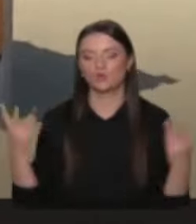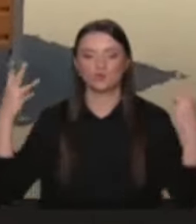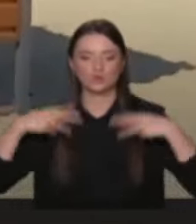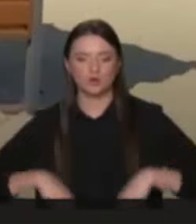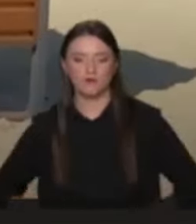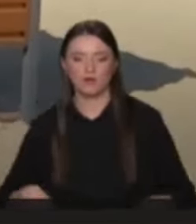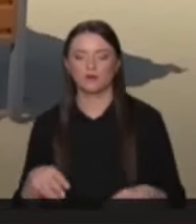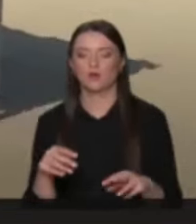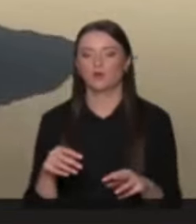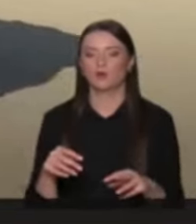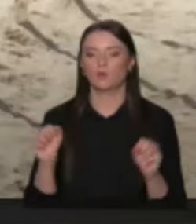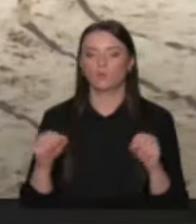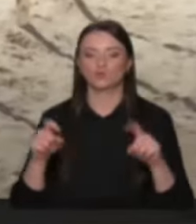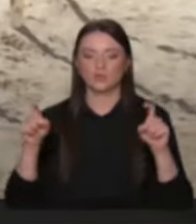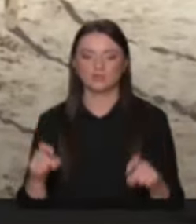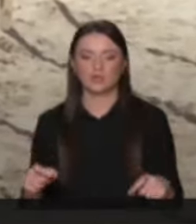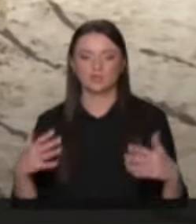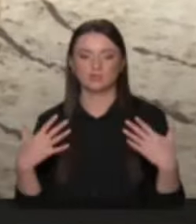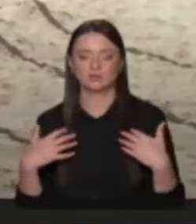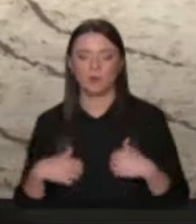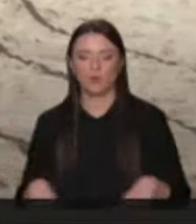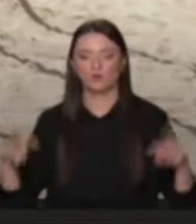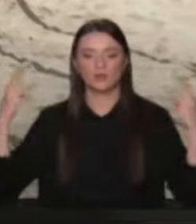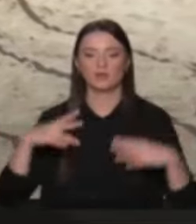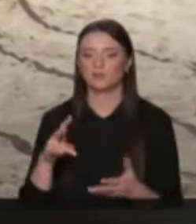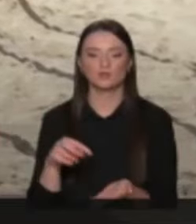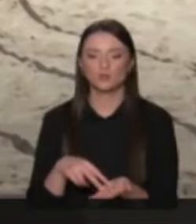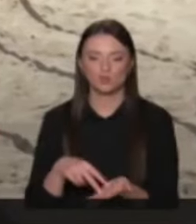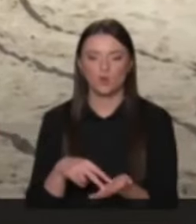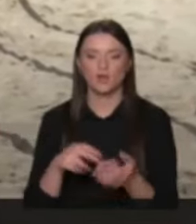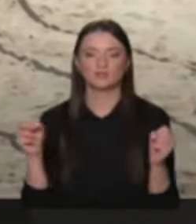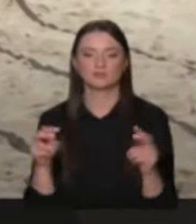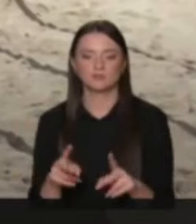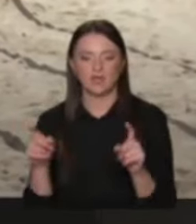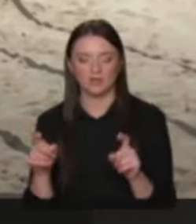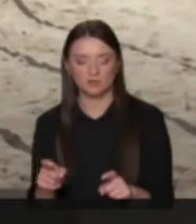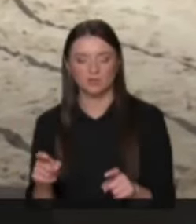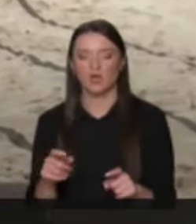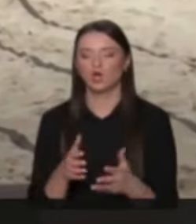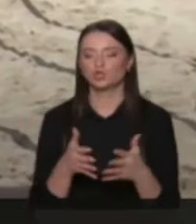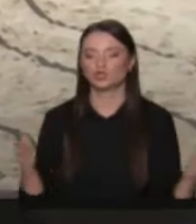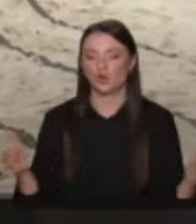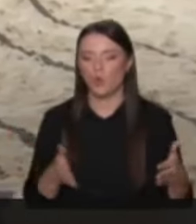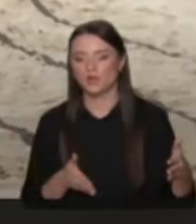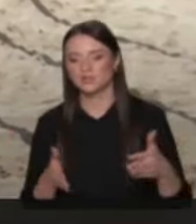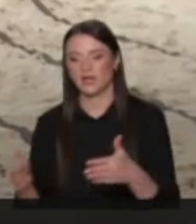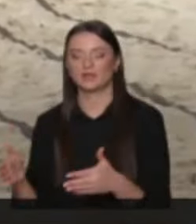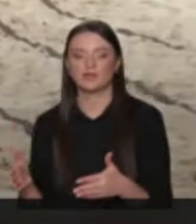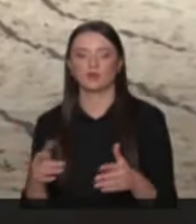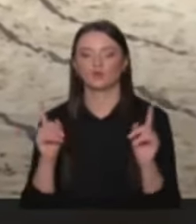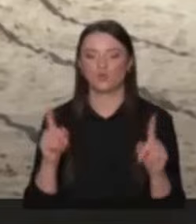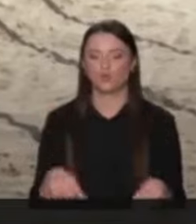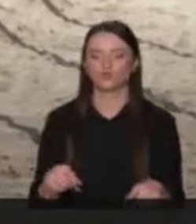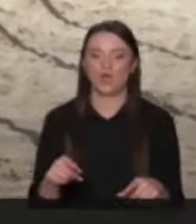де може он сісти, спокійненько ополоснутися, не стоя, як, а там спеціальні сідальці. Видиш, широкі у нас заїзди в передівалки, теж з